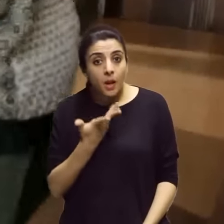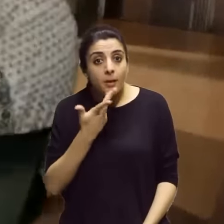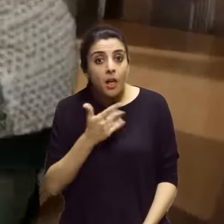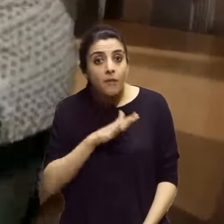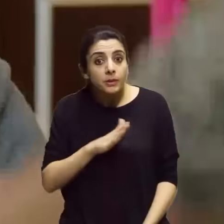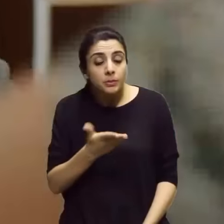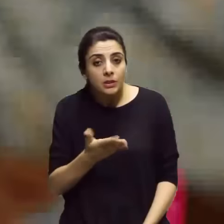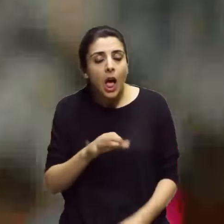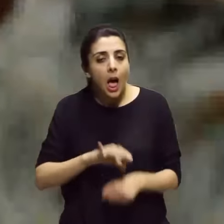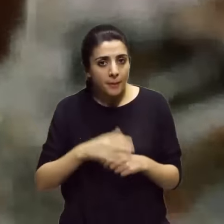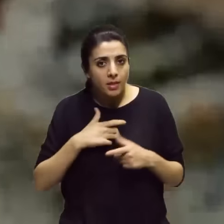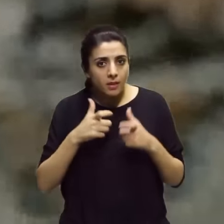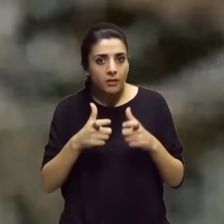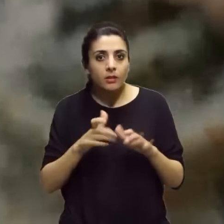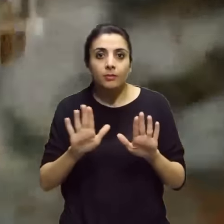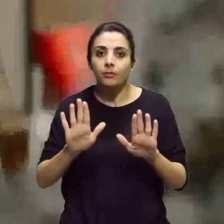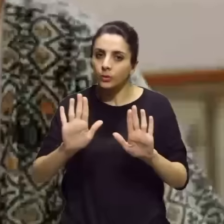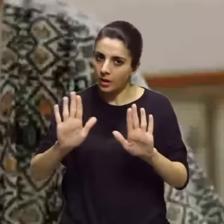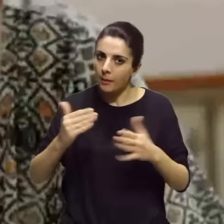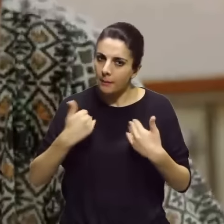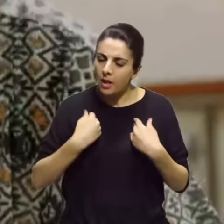Pilavın bitmiş güzelim. Hemen pilav vereyim sana ben.